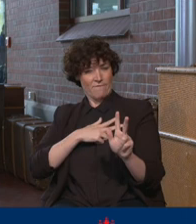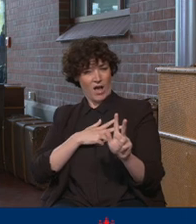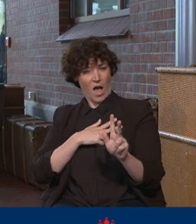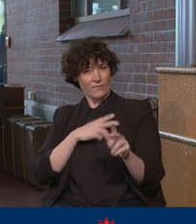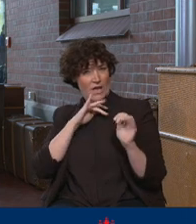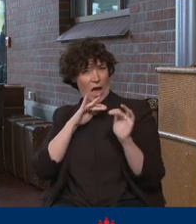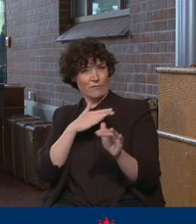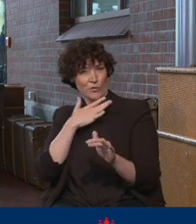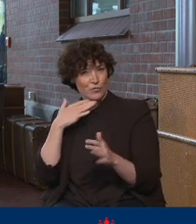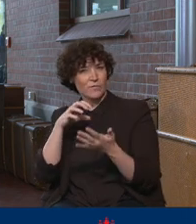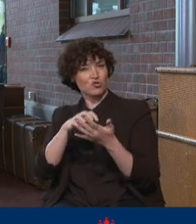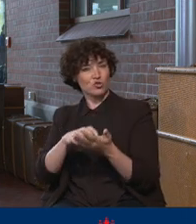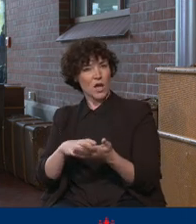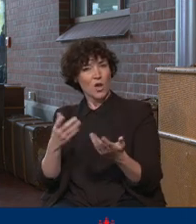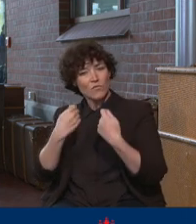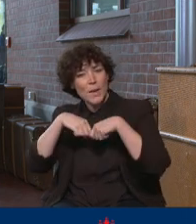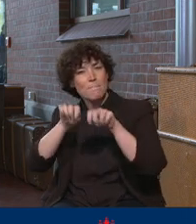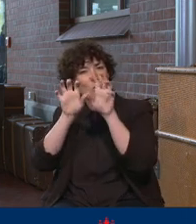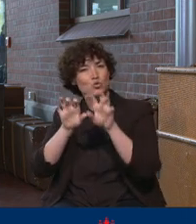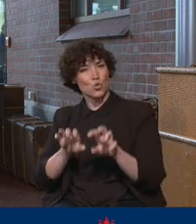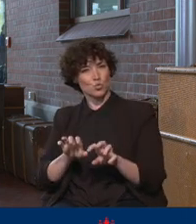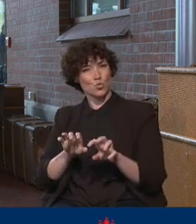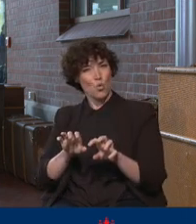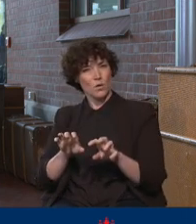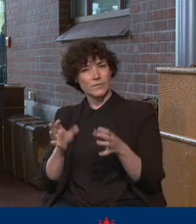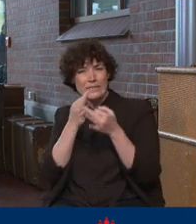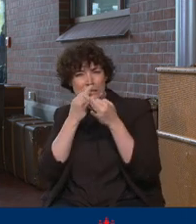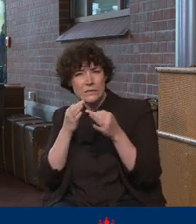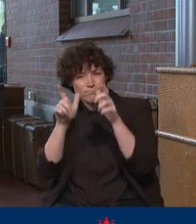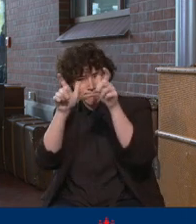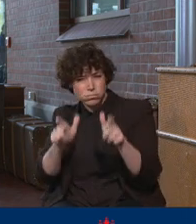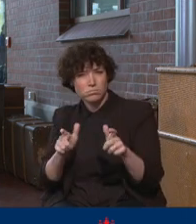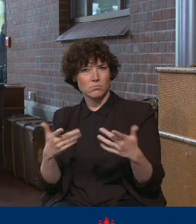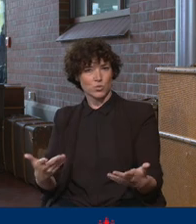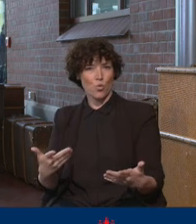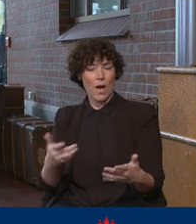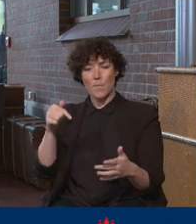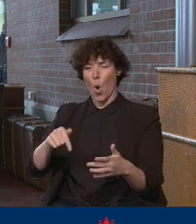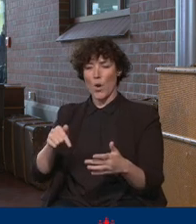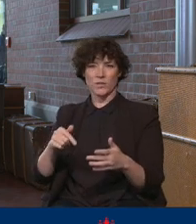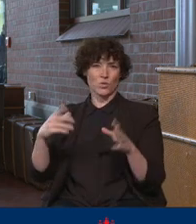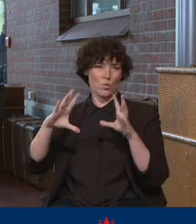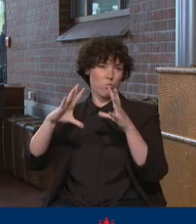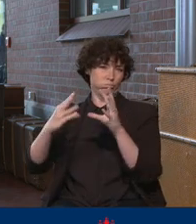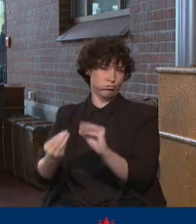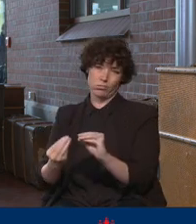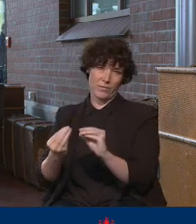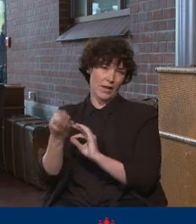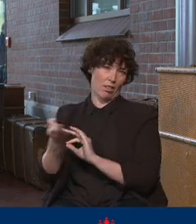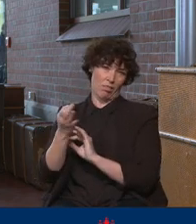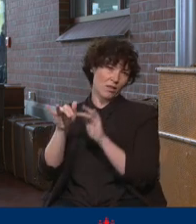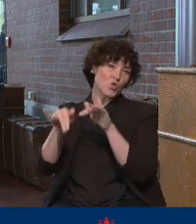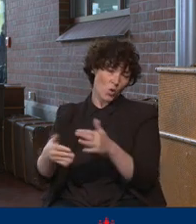baulichen struktur und das ist heute in teilen wirklich ja nur noch rudimentär da und unsere idee ist jetzt schon auch